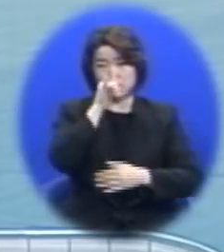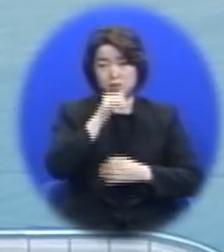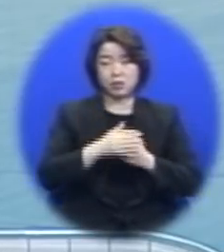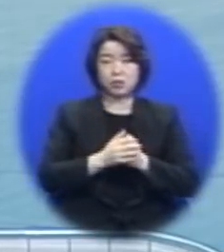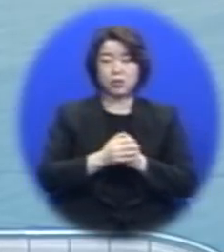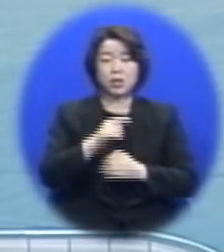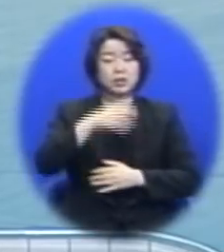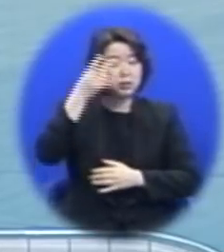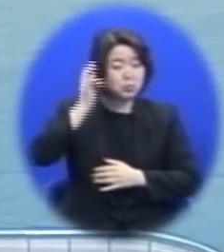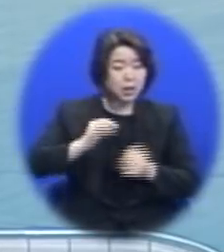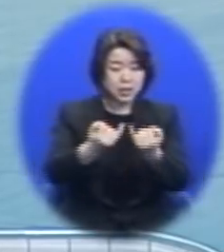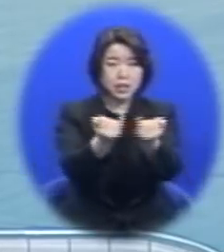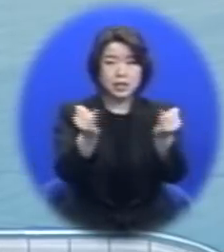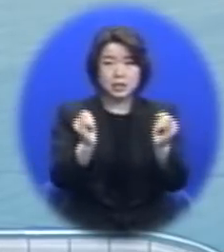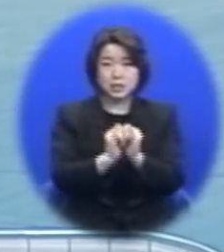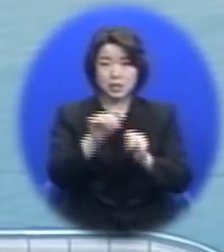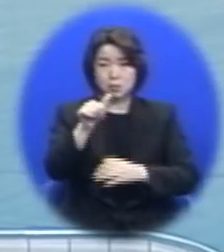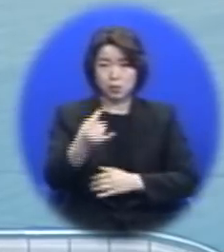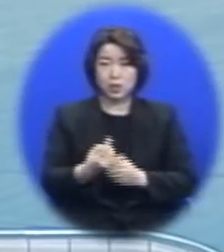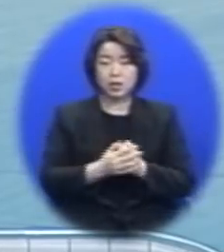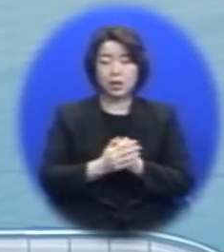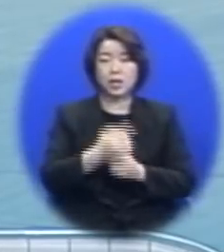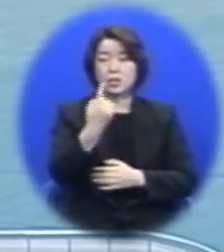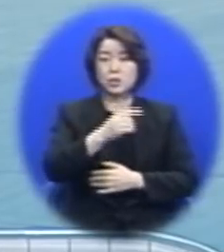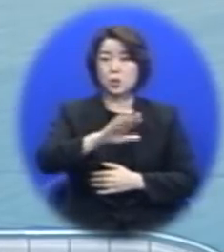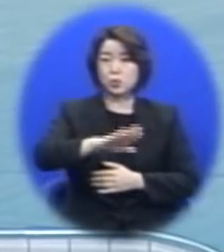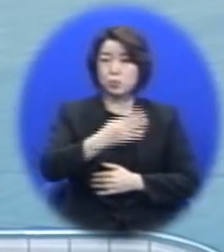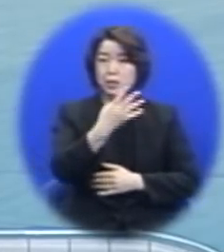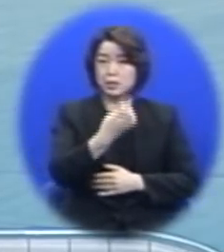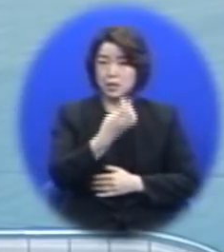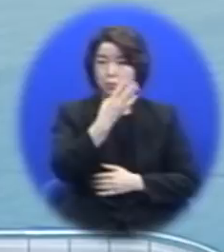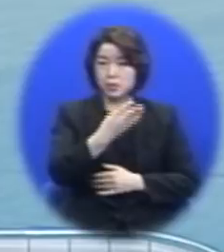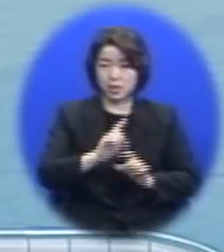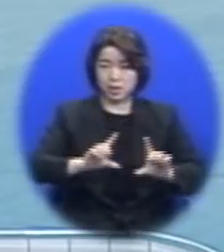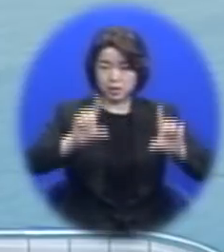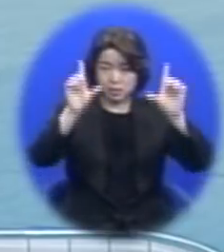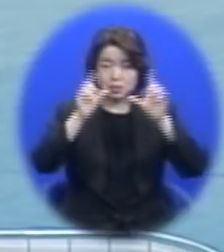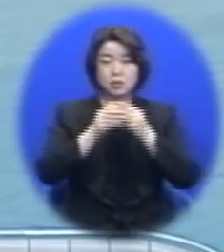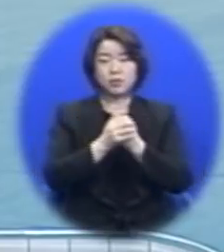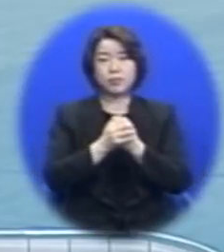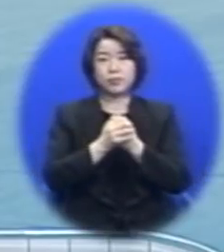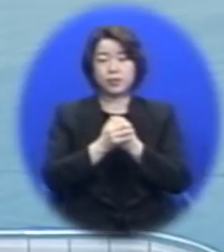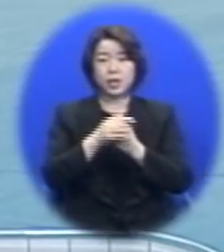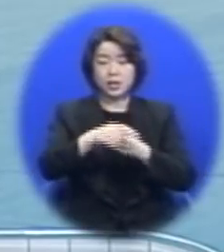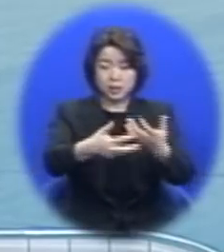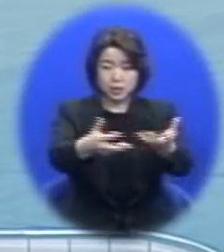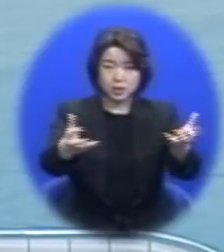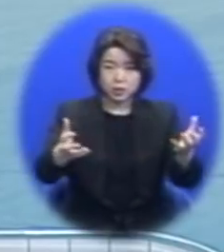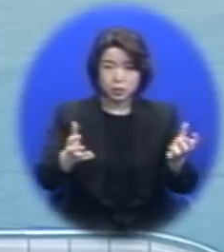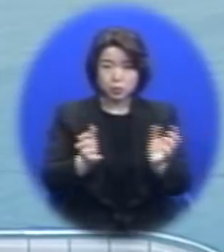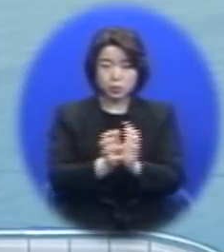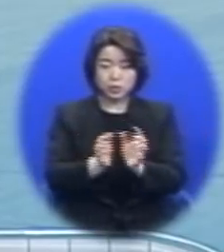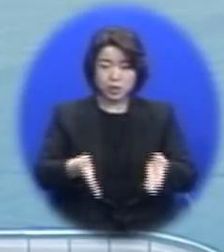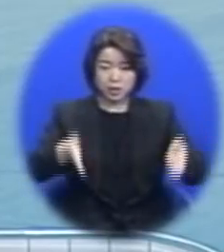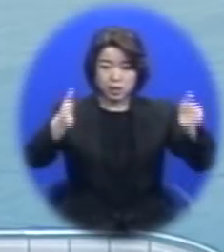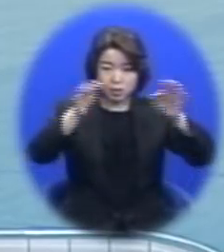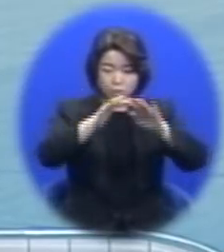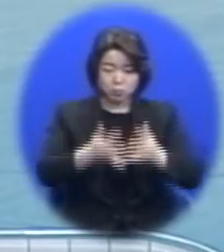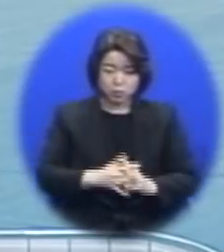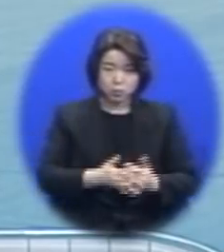마리아 자매회가 1944년에 그 마리아 자매 공동체를 건축을 시작을